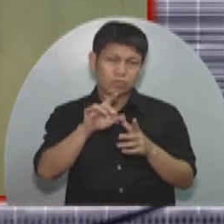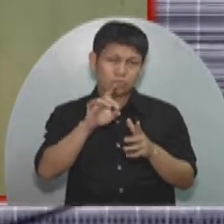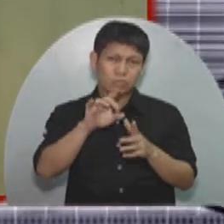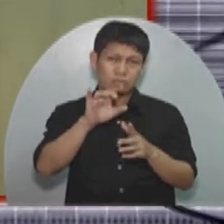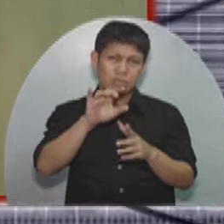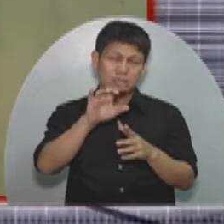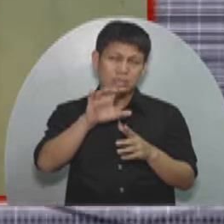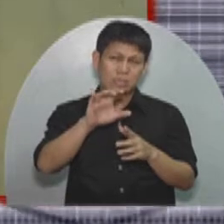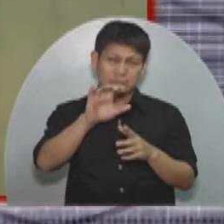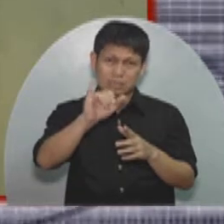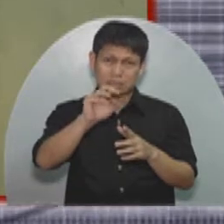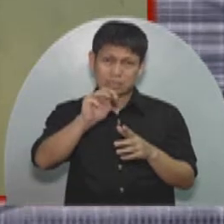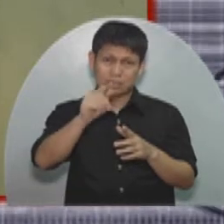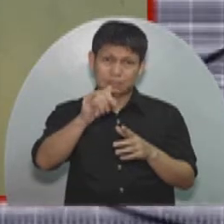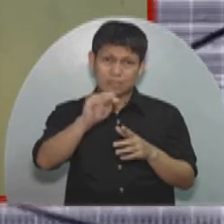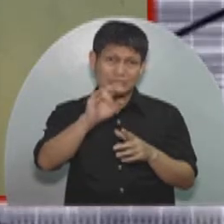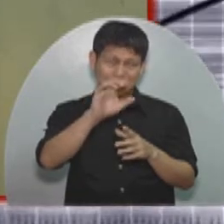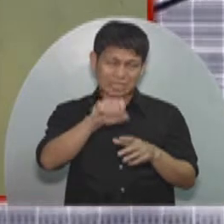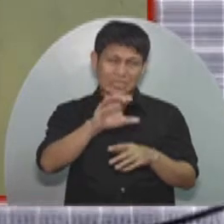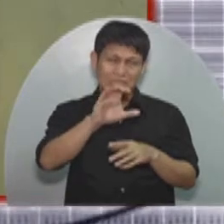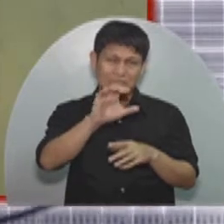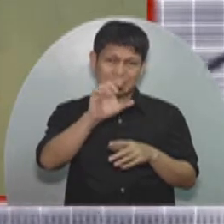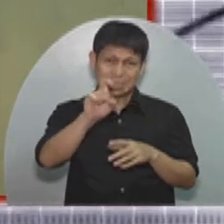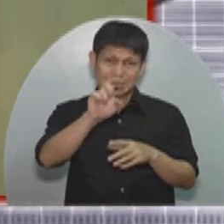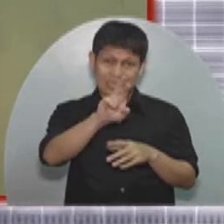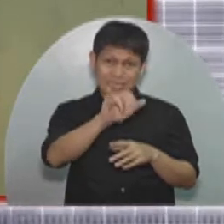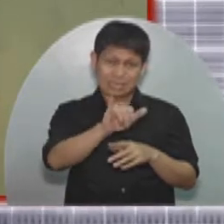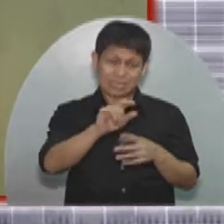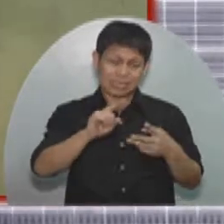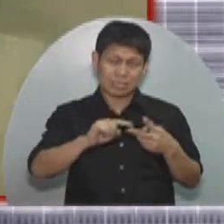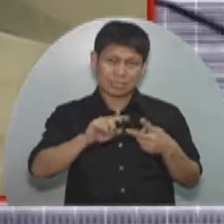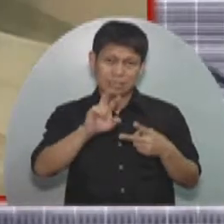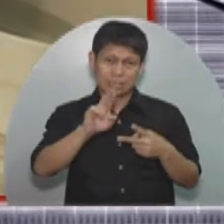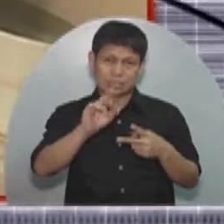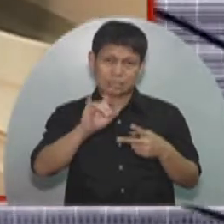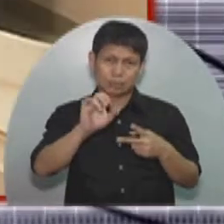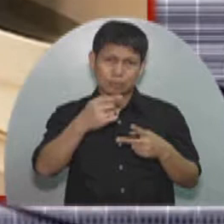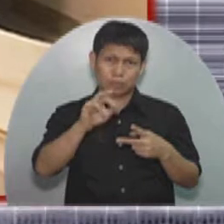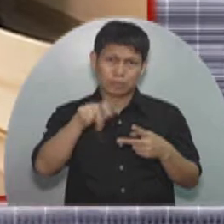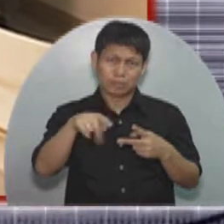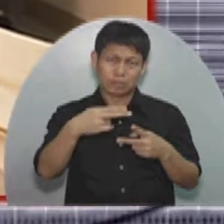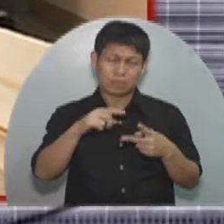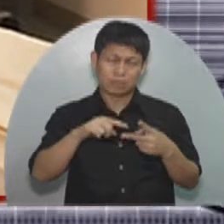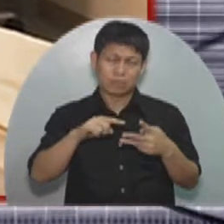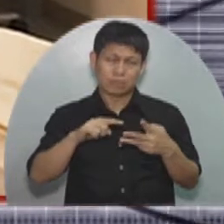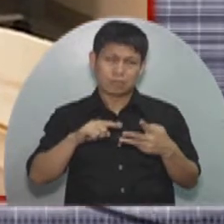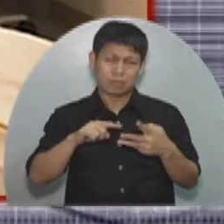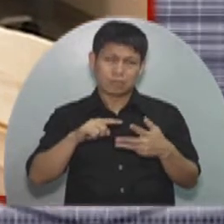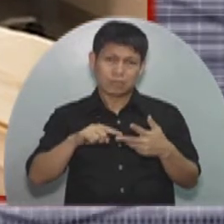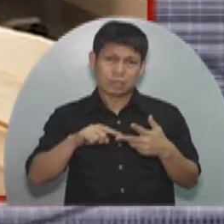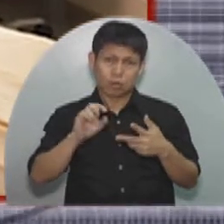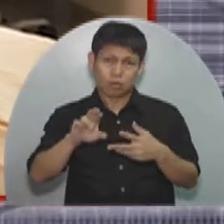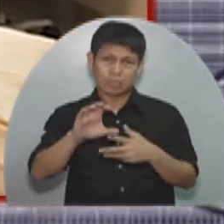ng imaging. Isa na dito ang X-ray, yung radiograph, o di naman ay